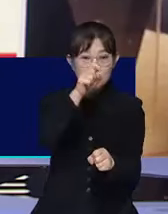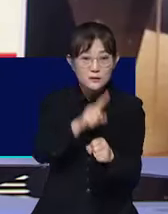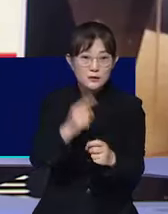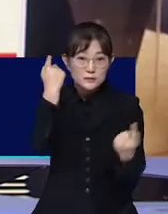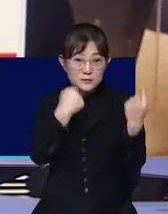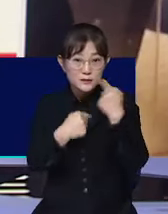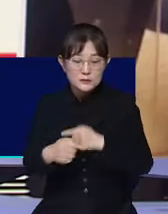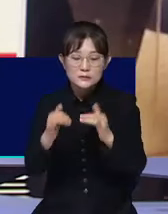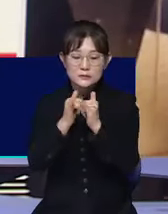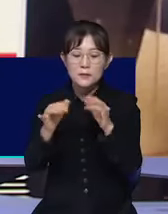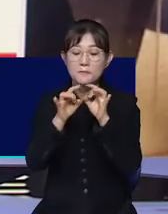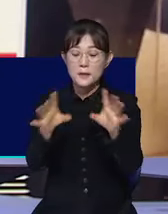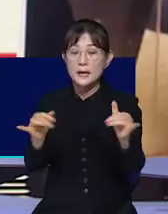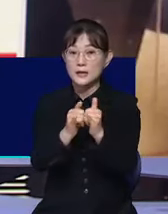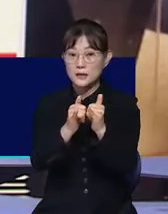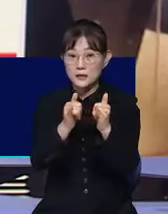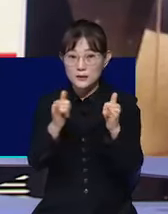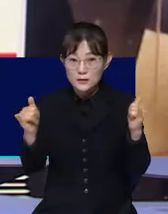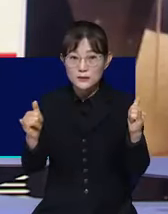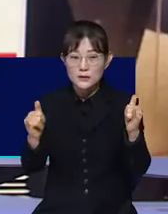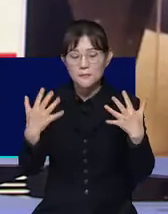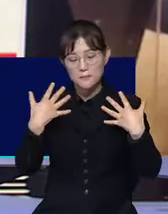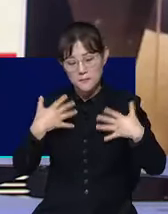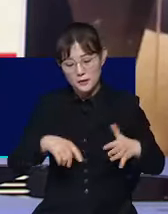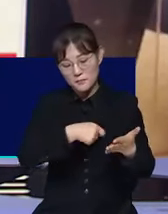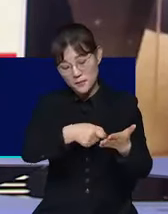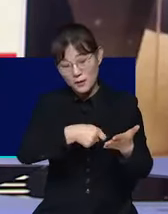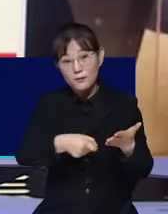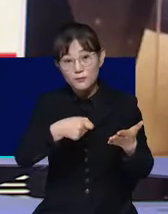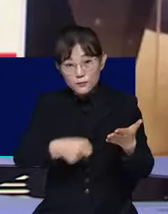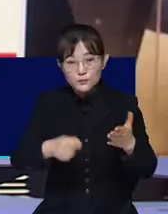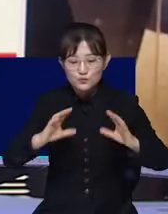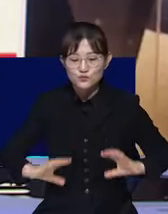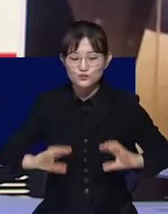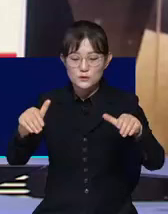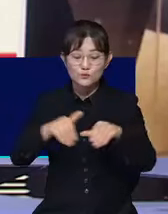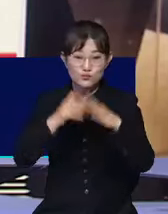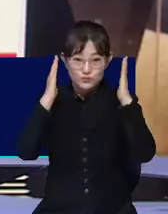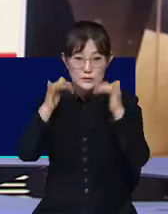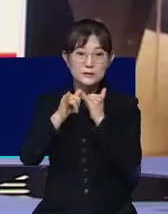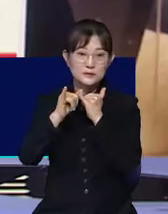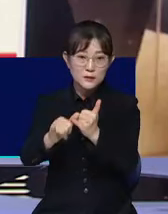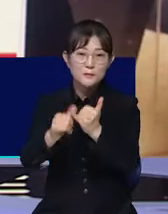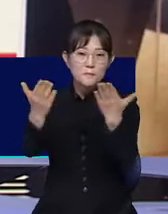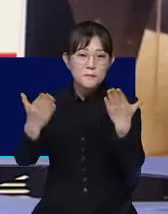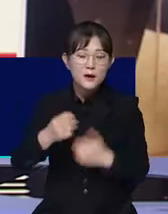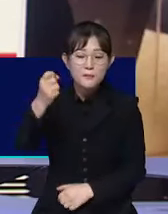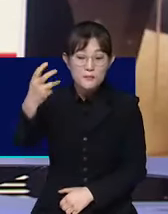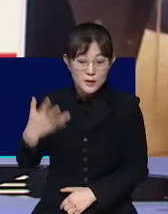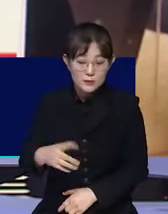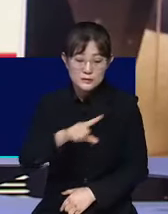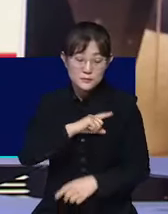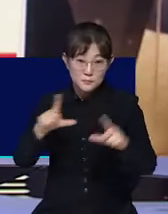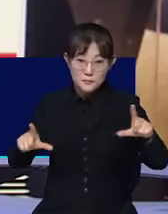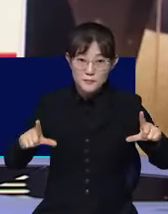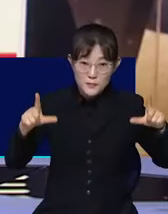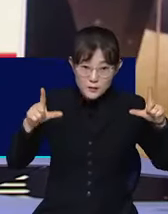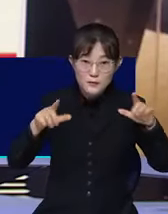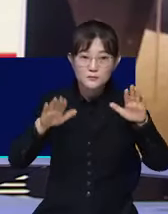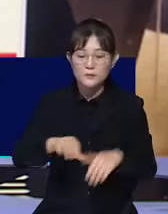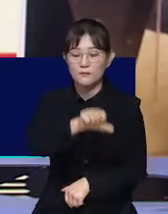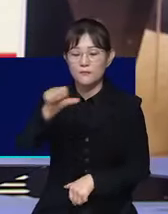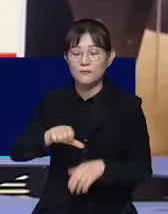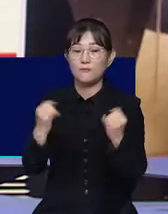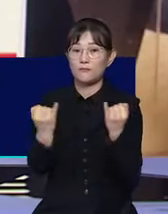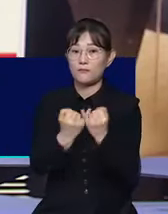개개인의 연약함을 천착해 온 한강은 이미 국제 문학상을 수차례 수상 하며 이름을 널리 알렸고 이번에 아시아